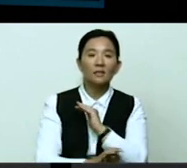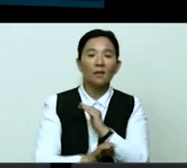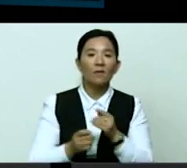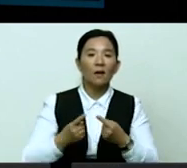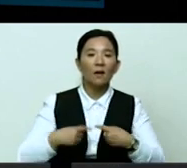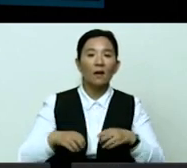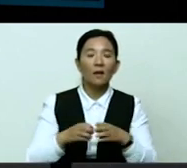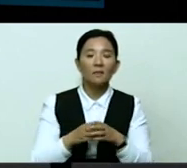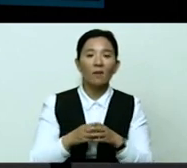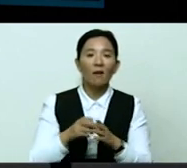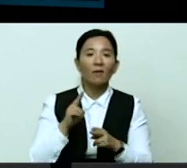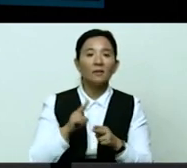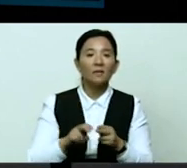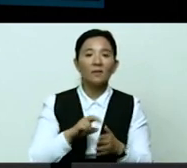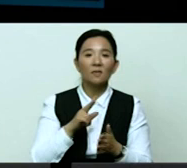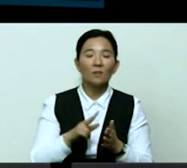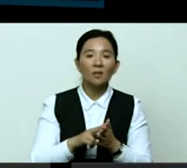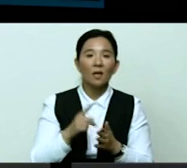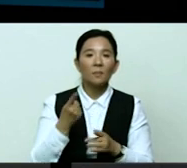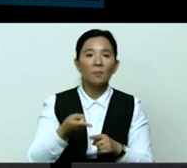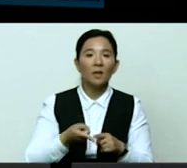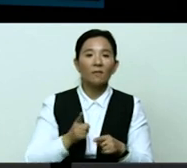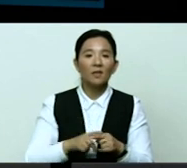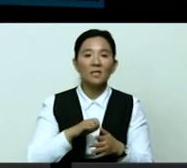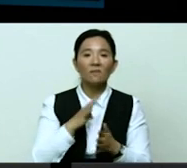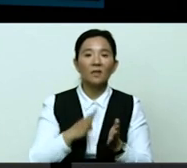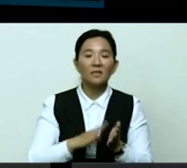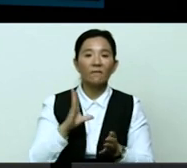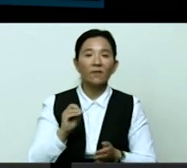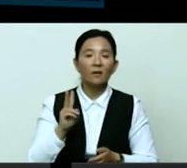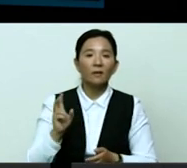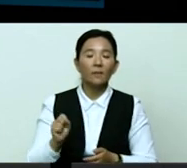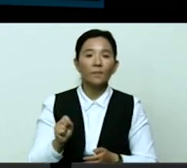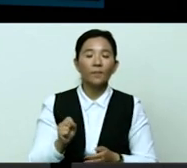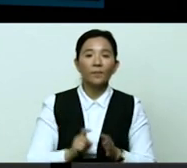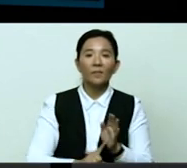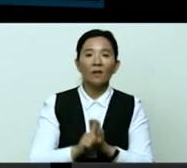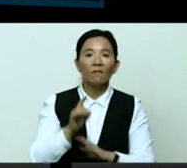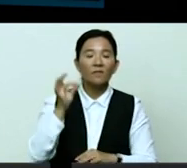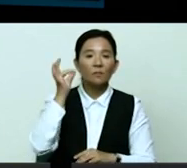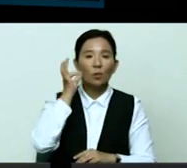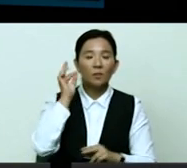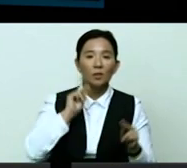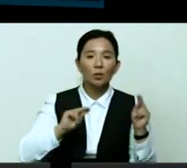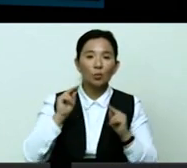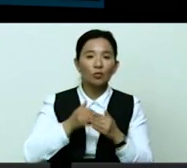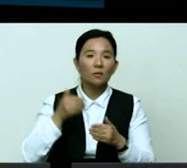в конце 18-го, первой половине 19 века. Давайте вспомним